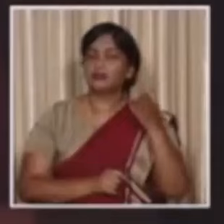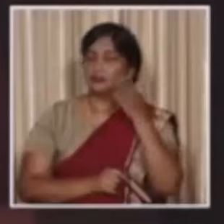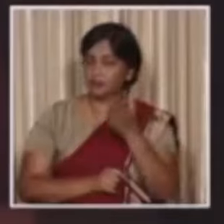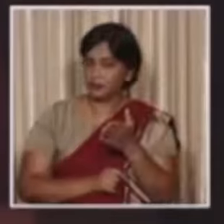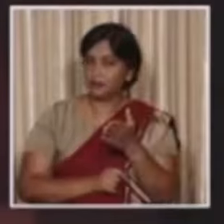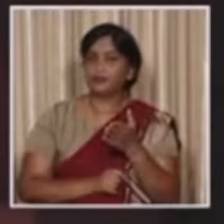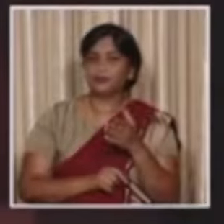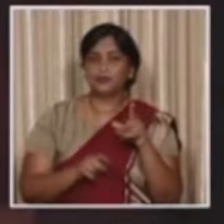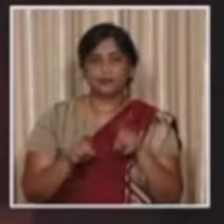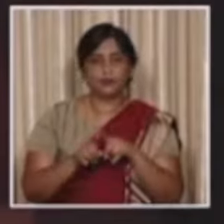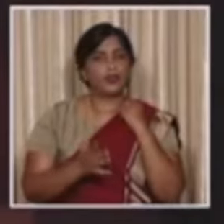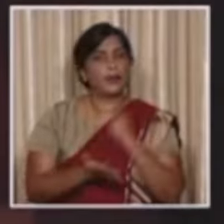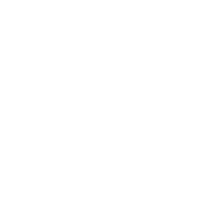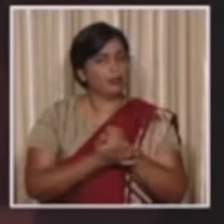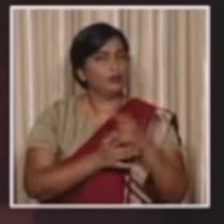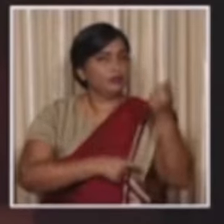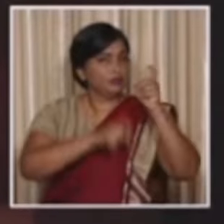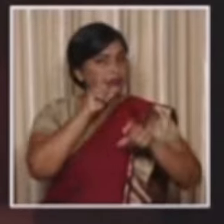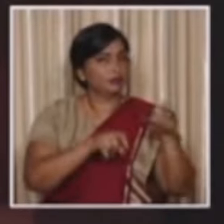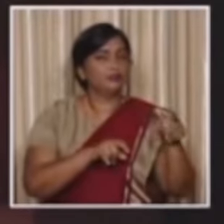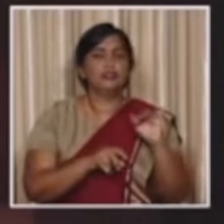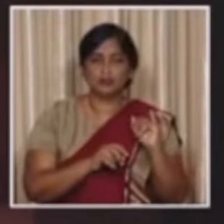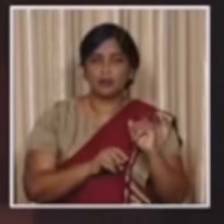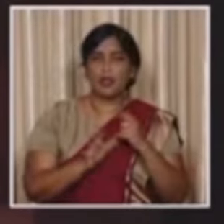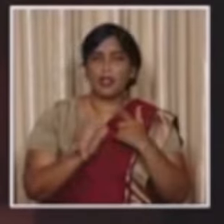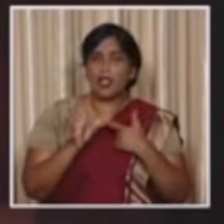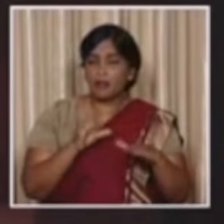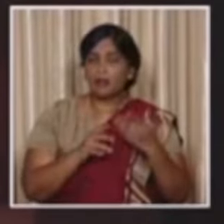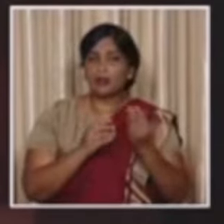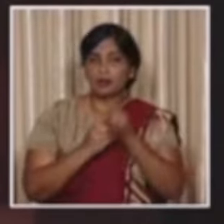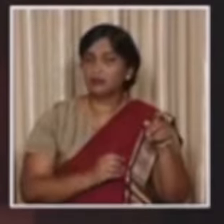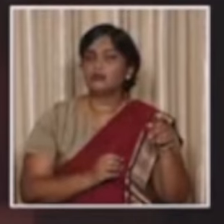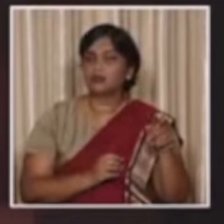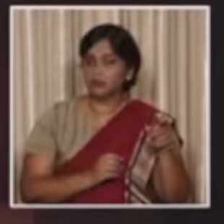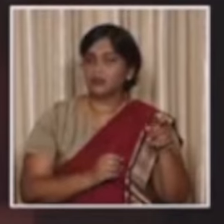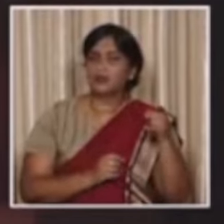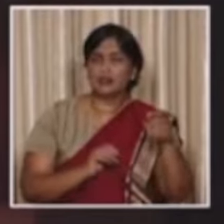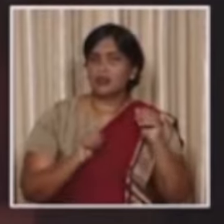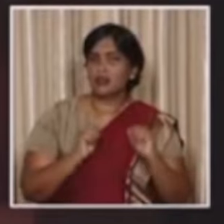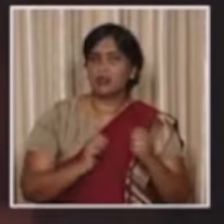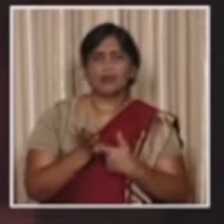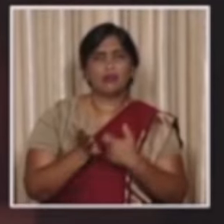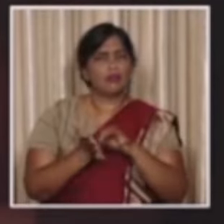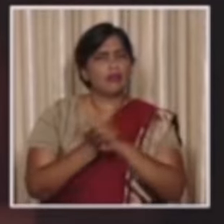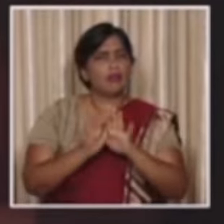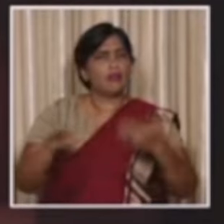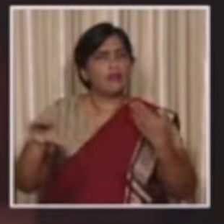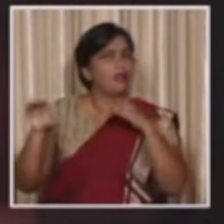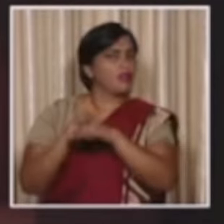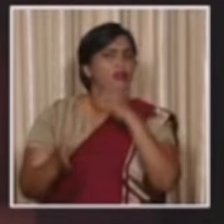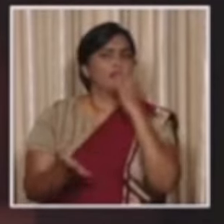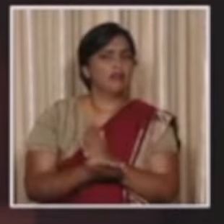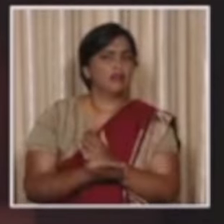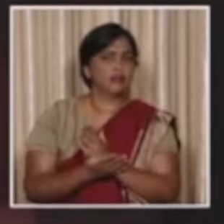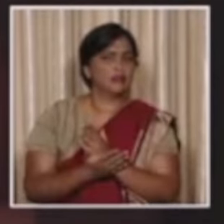ඔබතුමත් ඒ වගේම බැංකු ශේෂ්ත්‍රයත් යම්කිසි ගැරන්ටි එකක් ඒ ආයතන දෙකට දීලා තියෙනවා නම් ඇයි මේ රෙජිස්ටර් කරපු දරුවන්ව ඇතුළත් කරන එක නතර